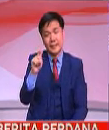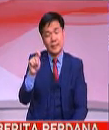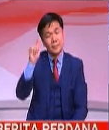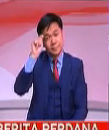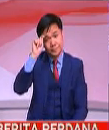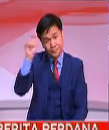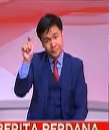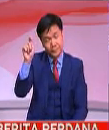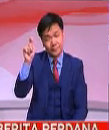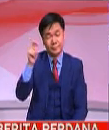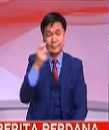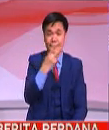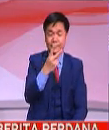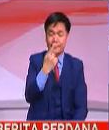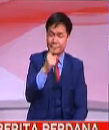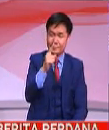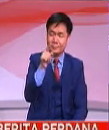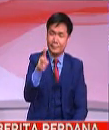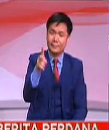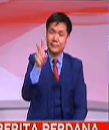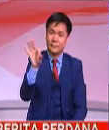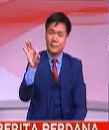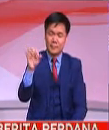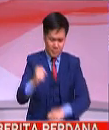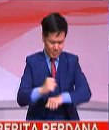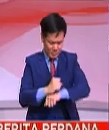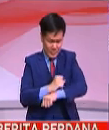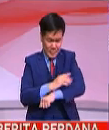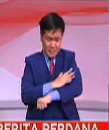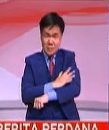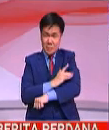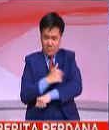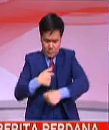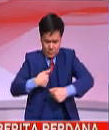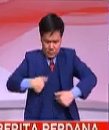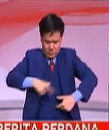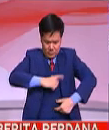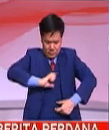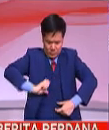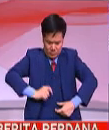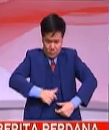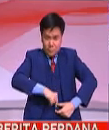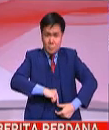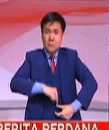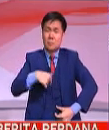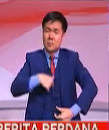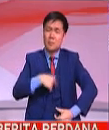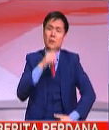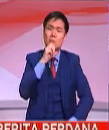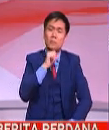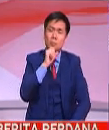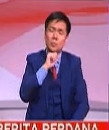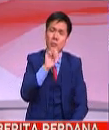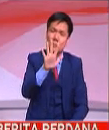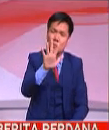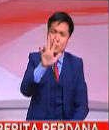pukul 11.25 pagi tadi akibat kanser usus. Allahyarham berusia 53 tahun.